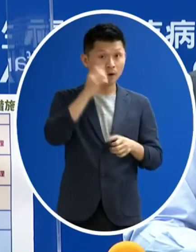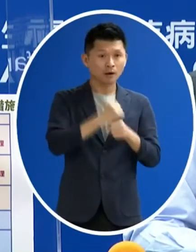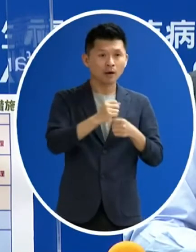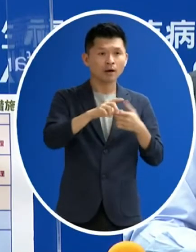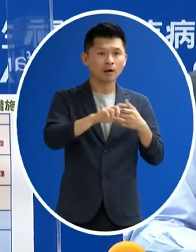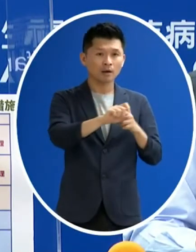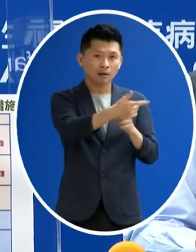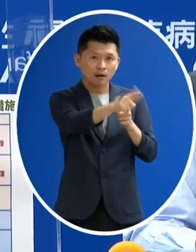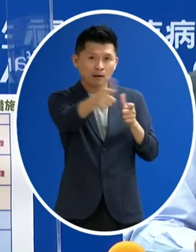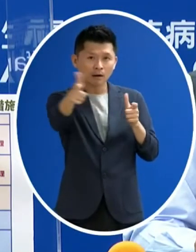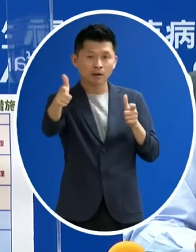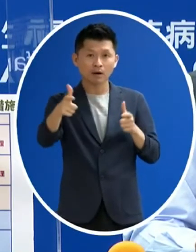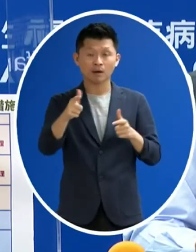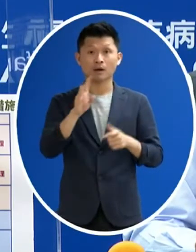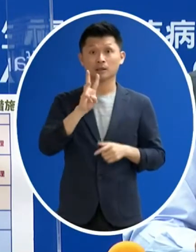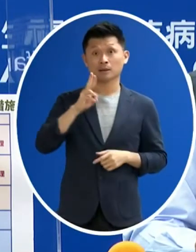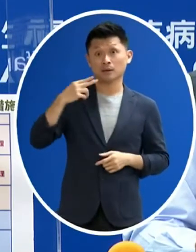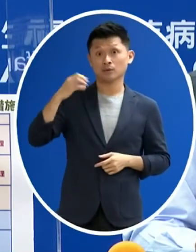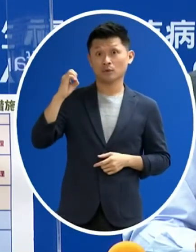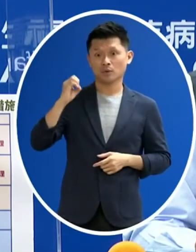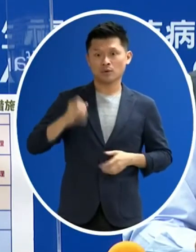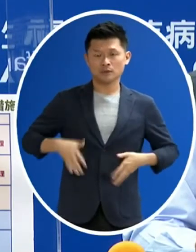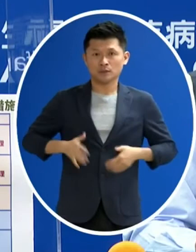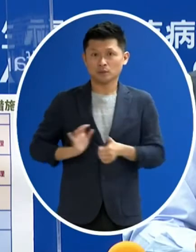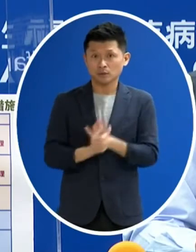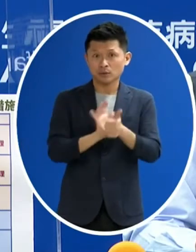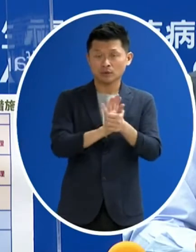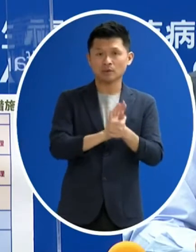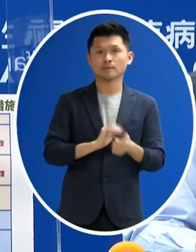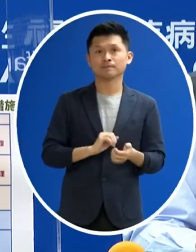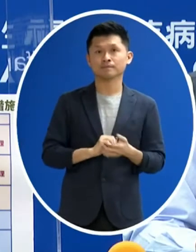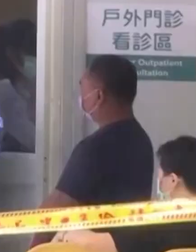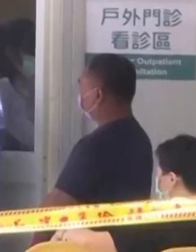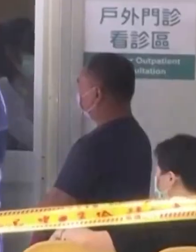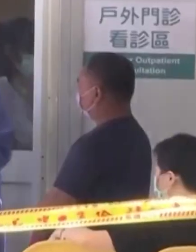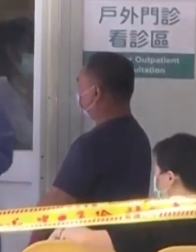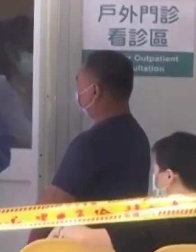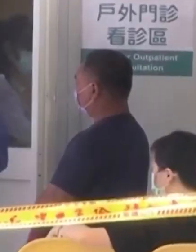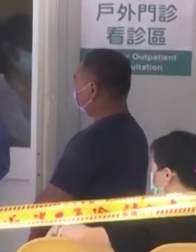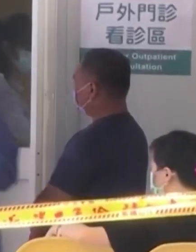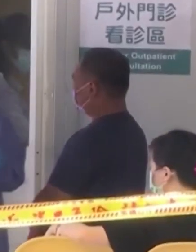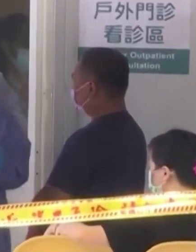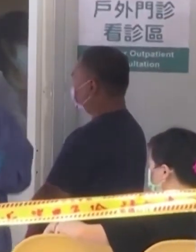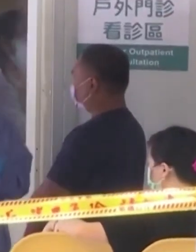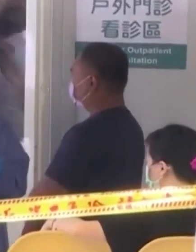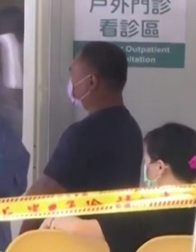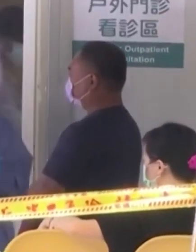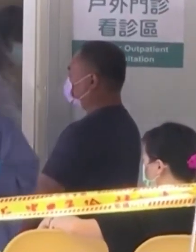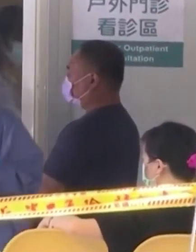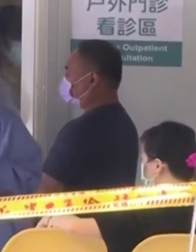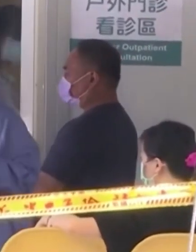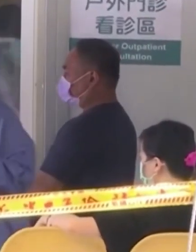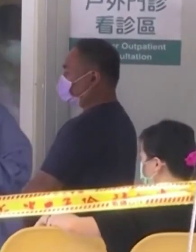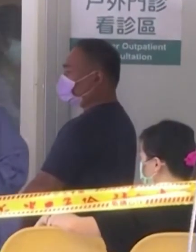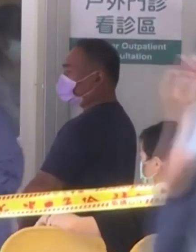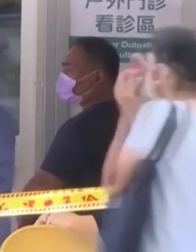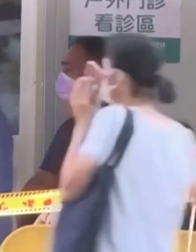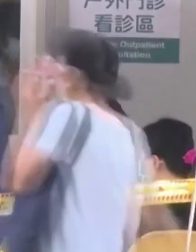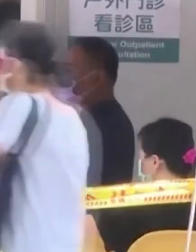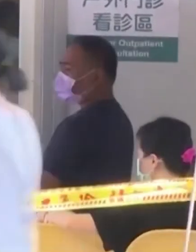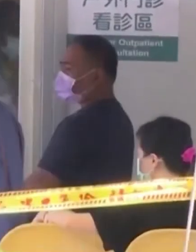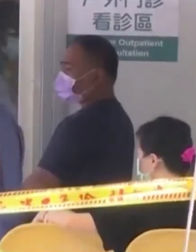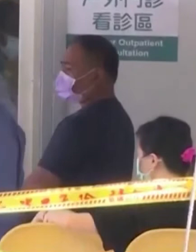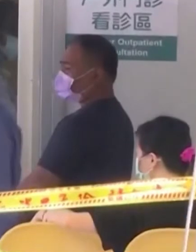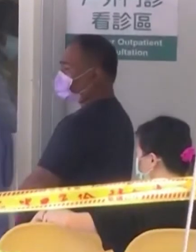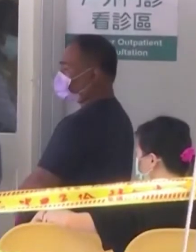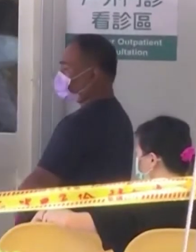WHO 也积极在推动免疫疫苗免疫桥接计划。 为因应疫情的快速变化，陈时中也公布，